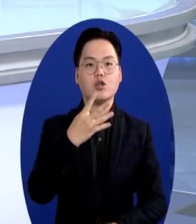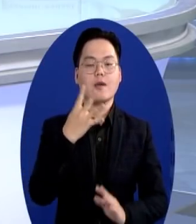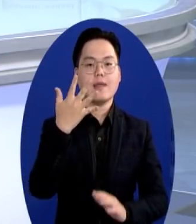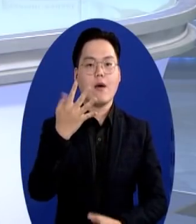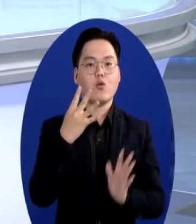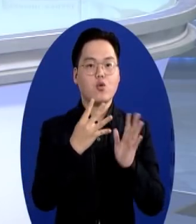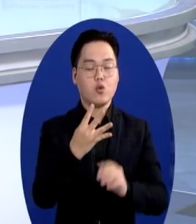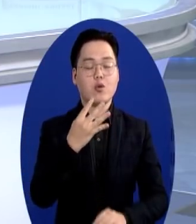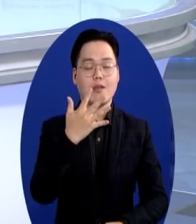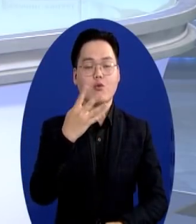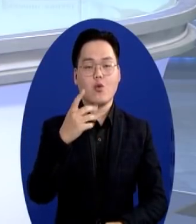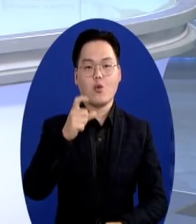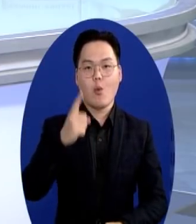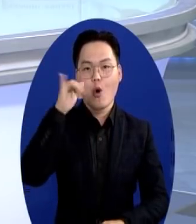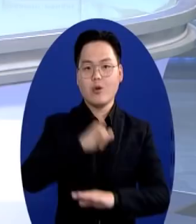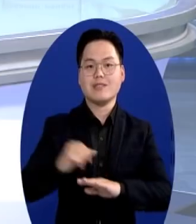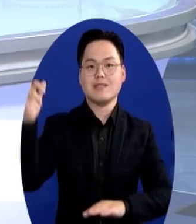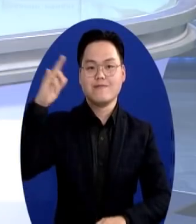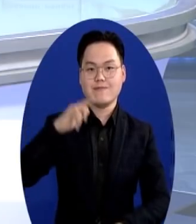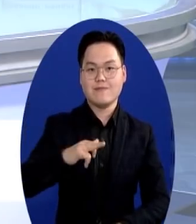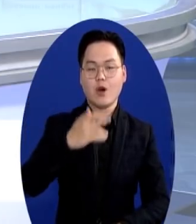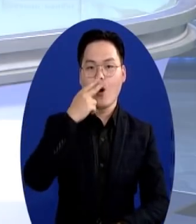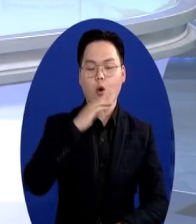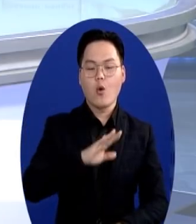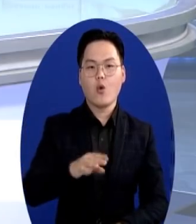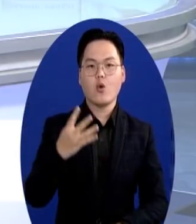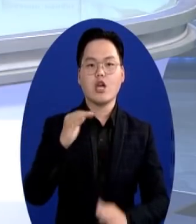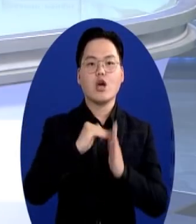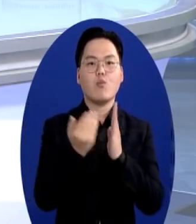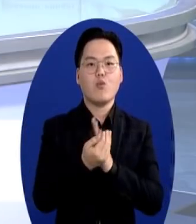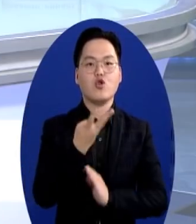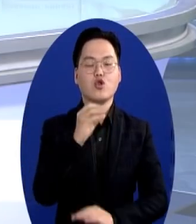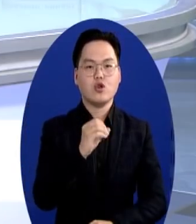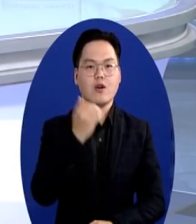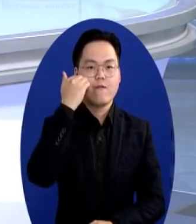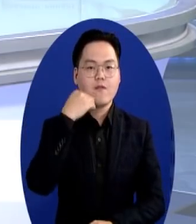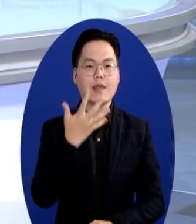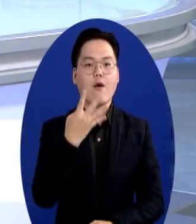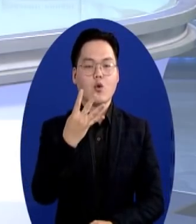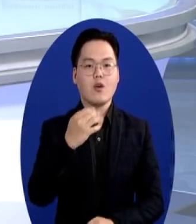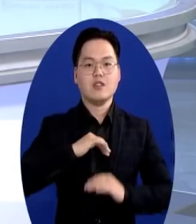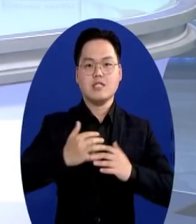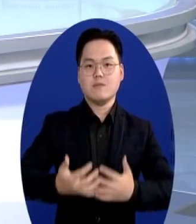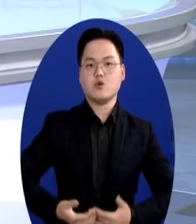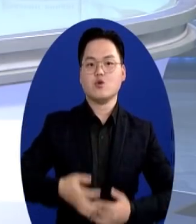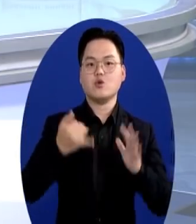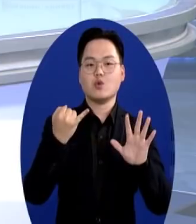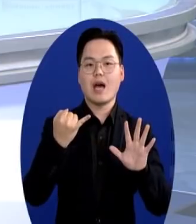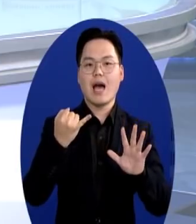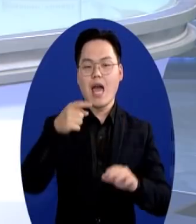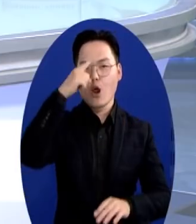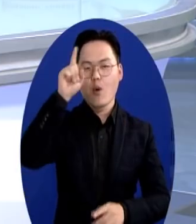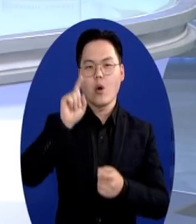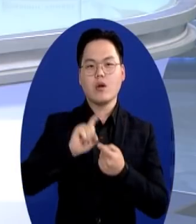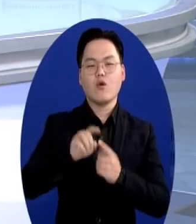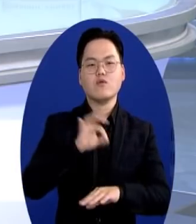254 хүн их оромдоо гэрснээс бага насны хүүхэдтэй гэр бүл 40, өндөр насны 54, жирэмсэн 6 гих, эрүүл мэндийн шалтгаантай